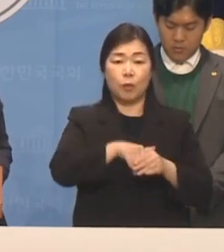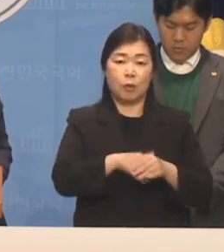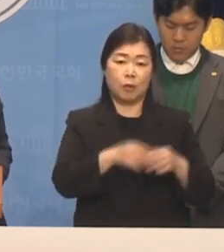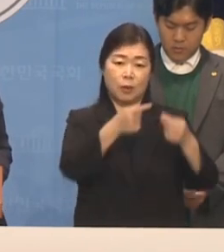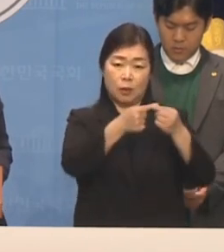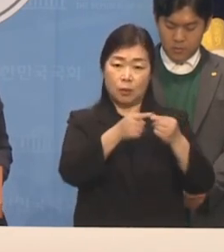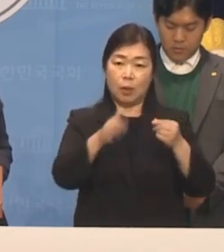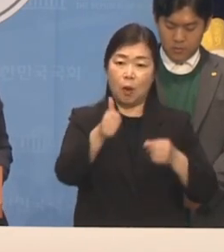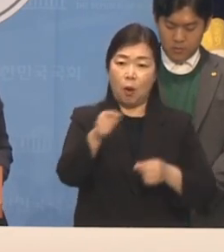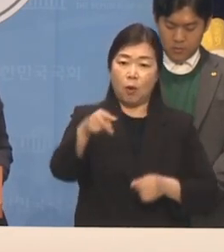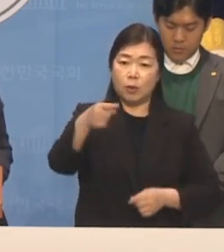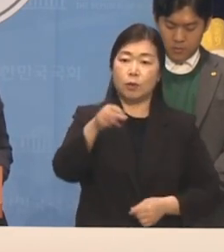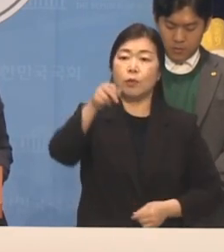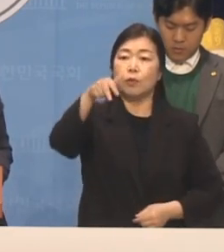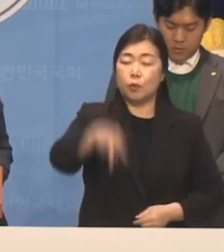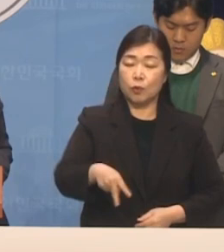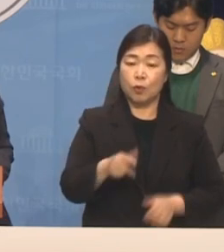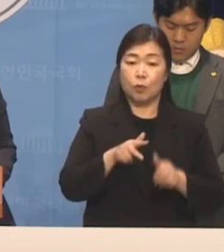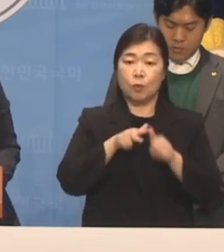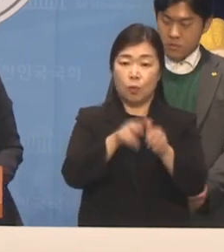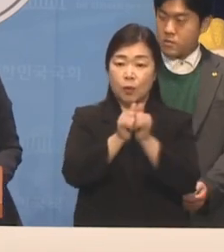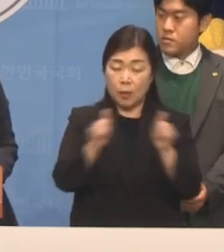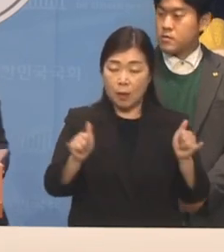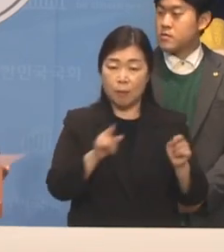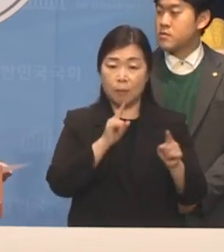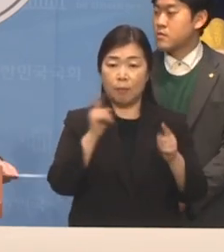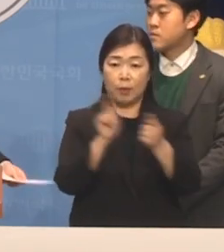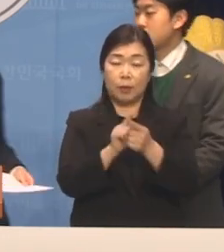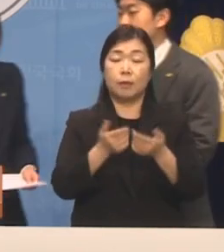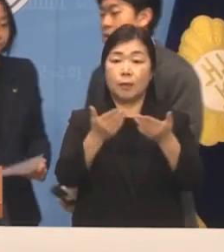다득표를 한 허순규 비례대표 후보 만나보시겠습니다.